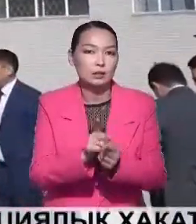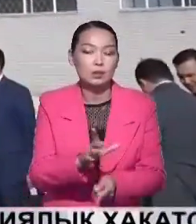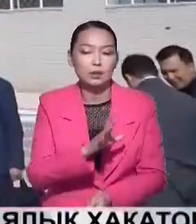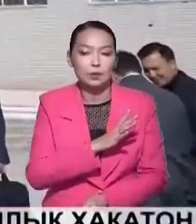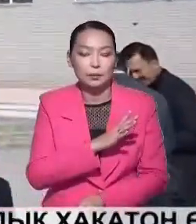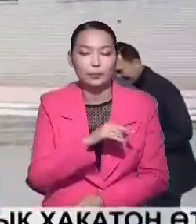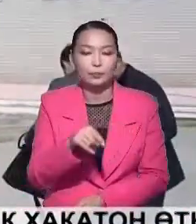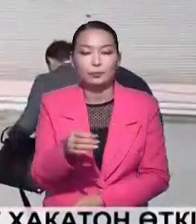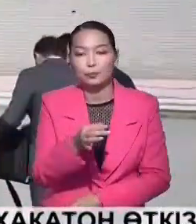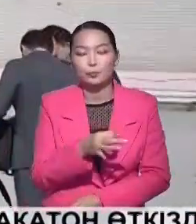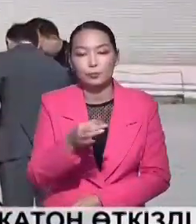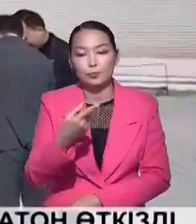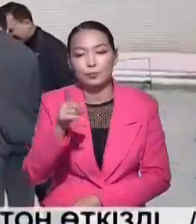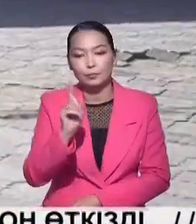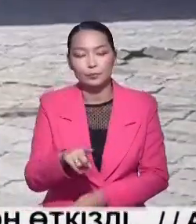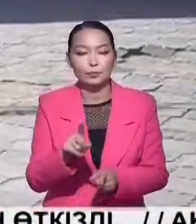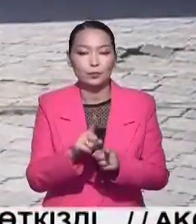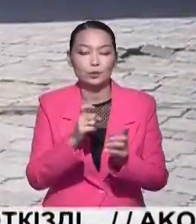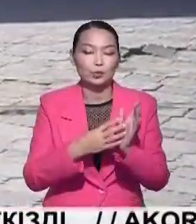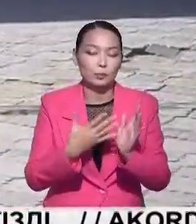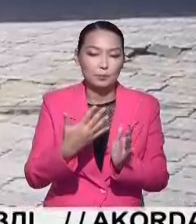Жылой аудандағы нөмірі